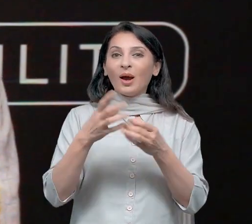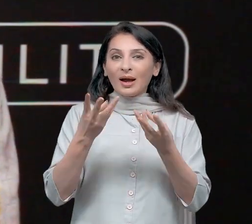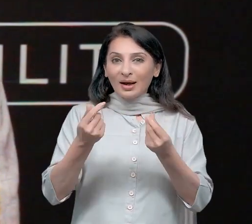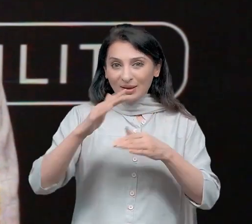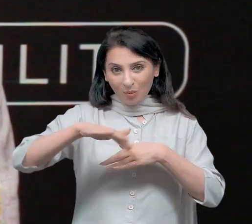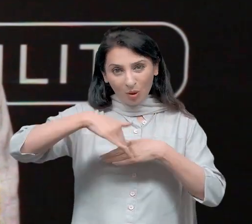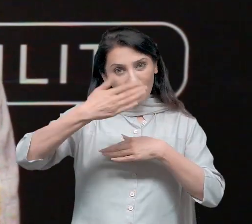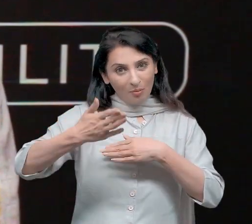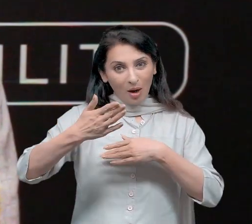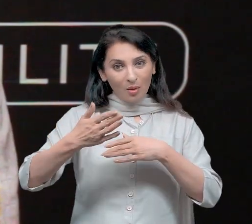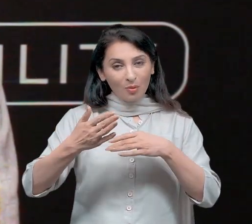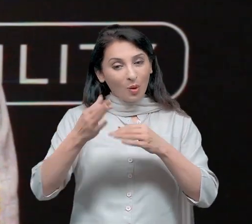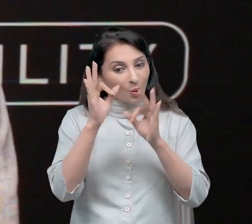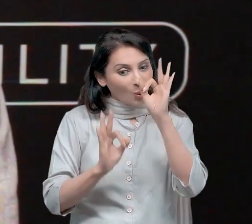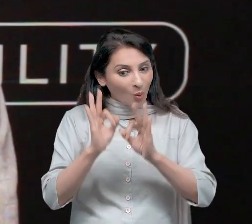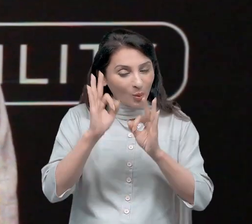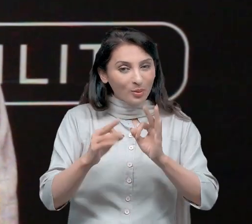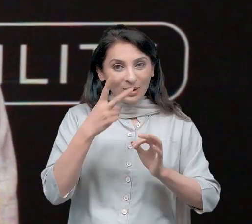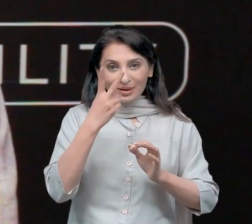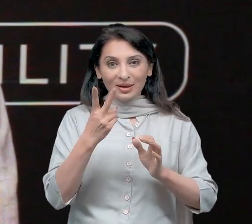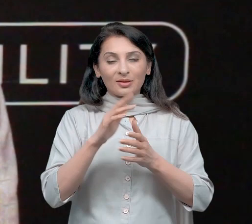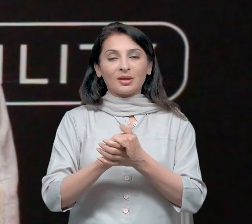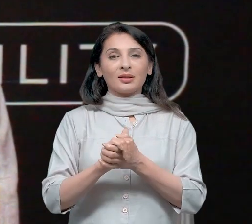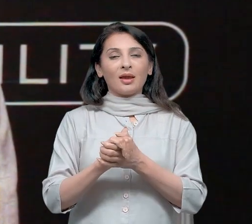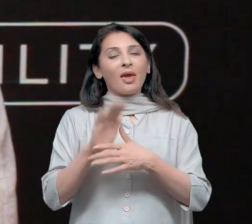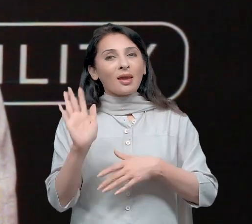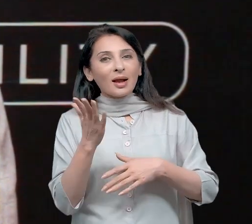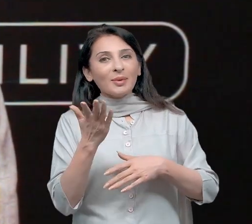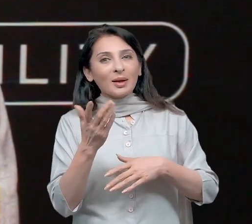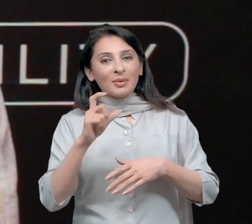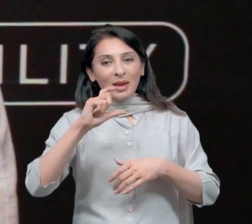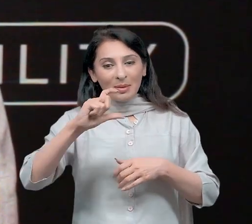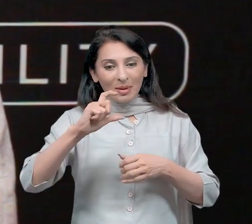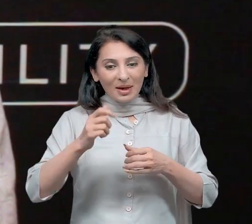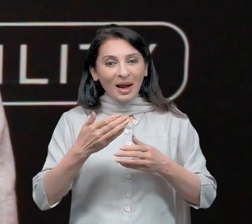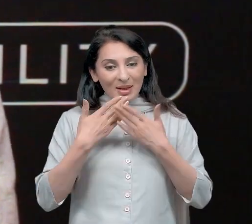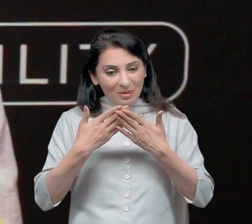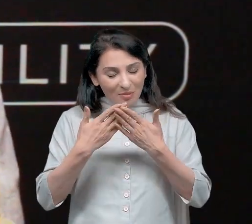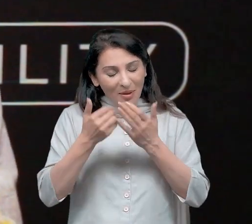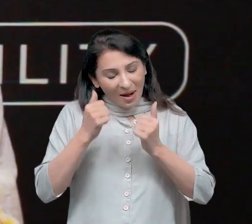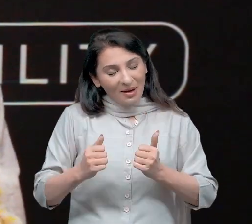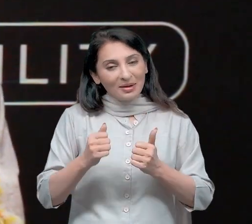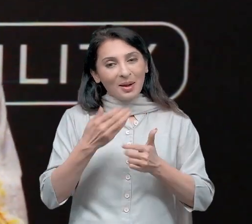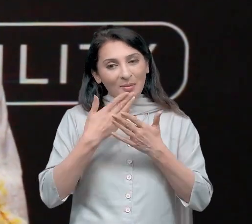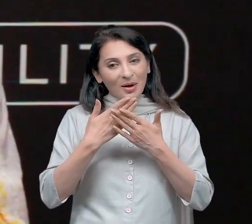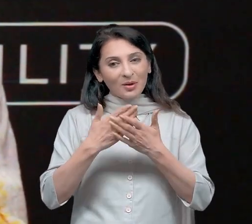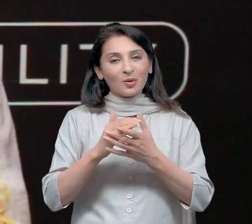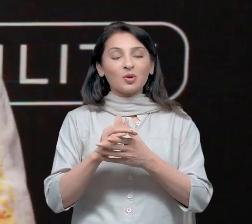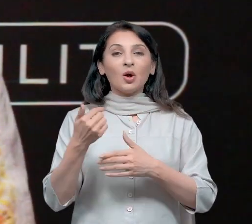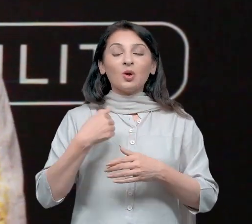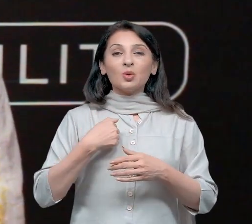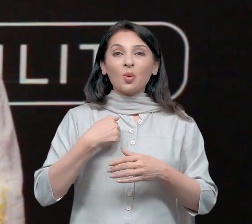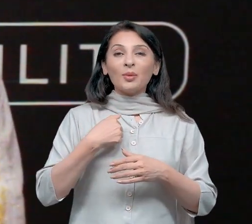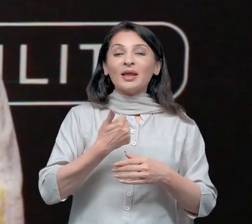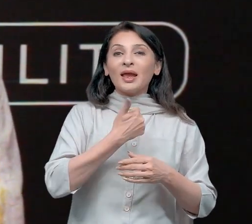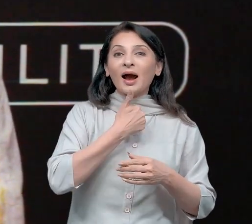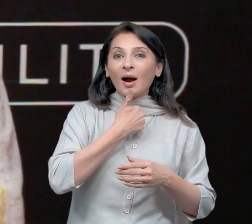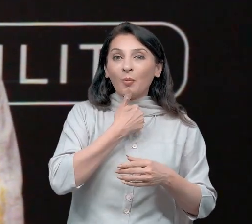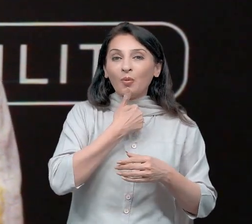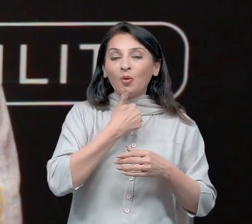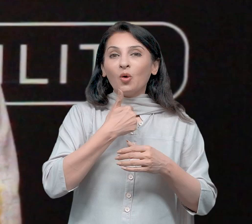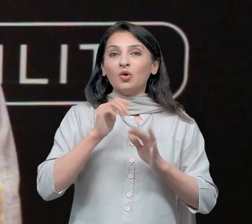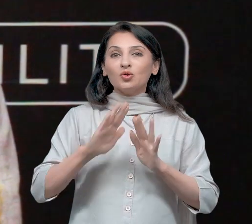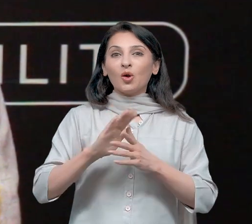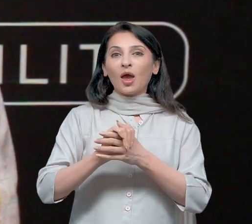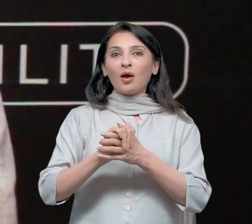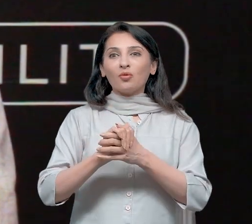कभी होता था कि मेरे फादर इन लॉ बेचारे जो हैं वो वॉशिंग मशीन ज़ोर से आवाज़ कर रही है तो वो परेशान होकर